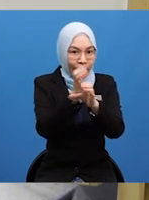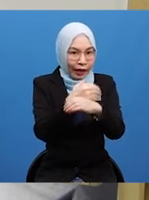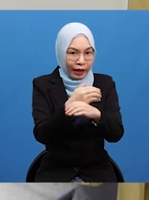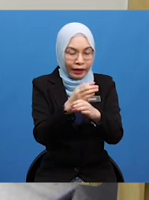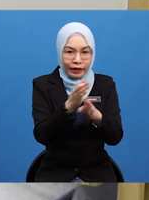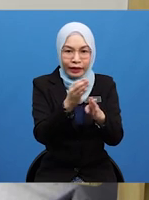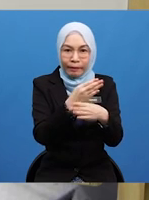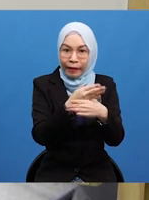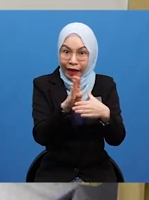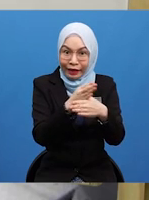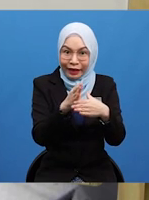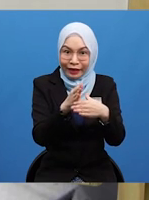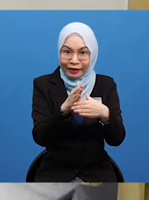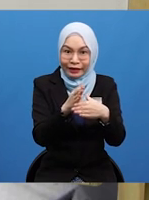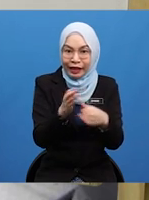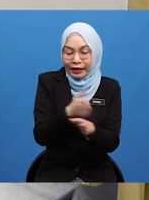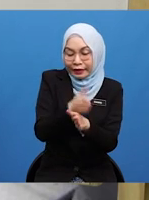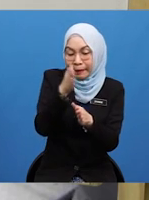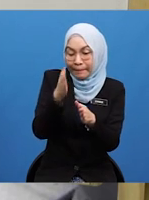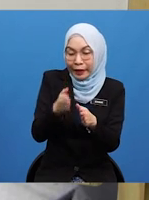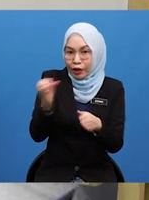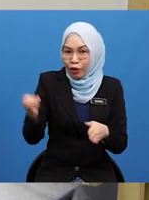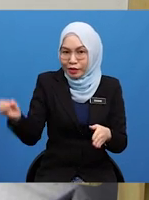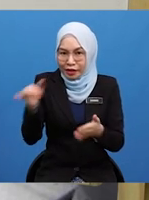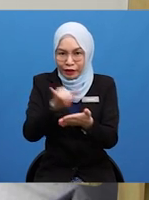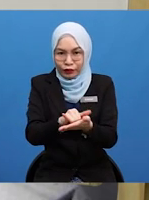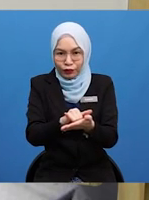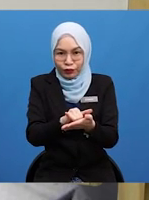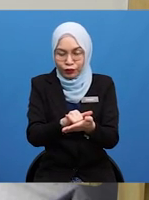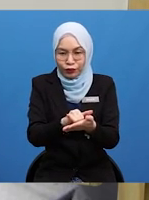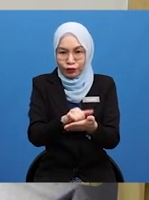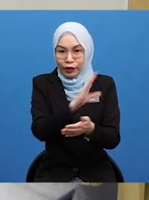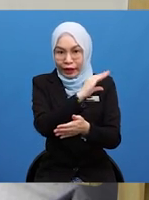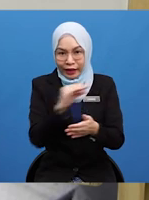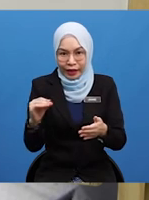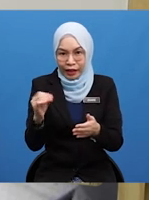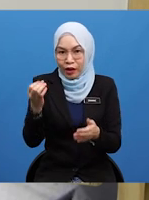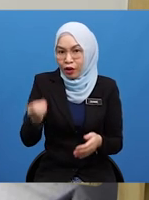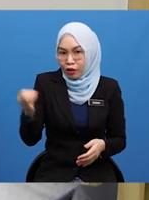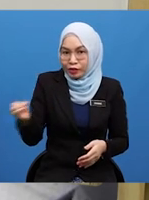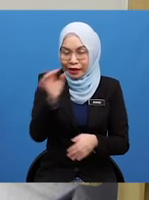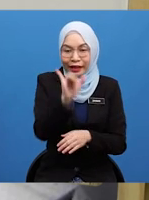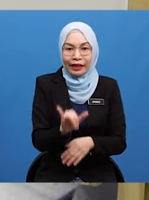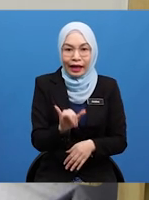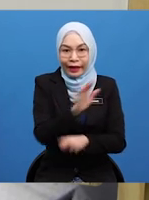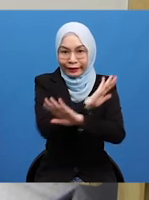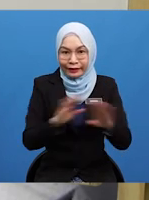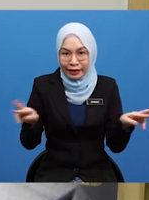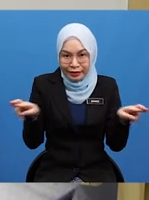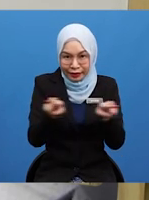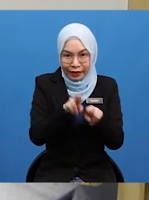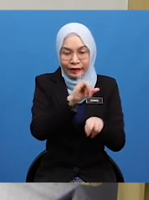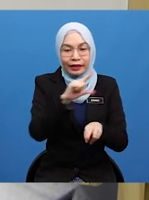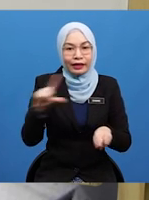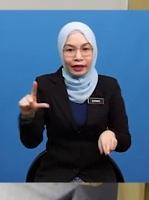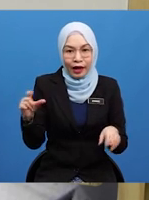tepi objek tersebut. Manakala, objek yang tidak sekata ialah objek yang